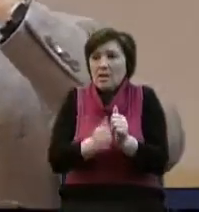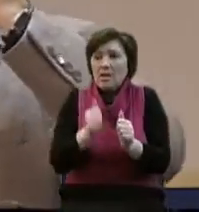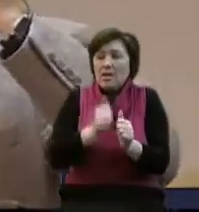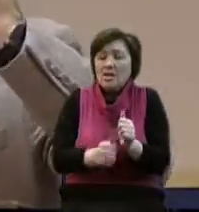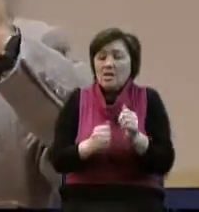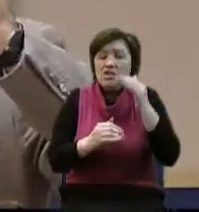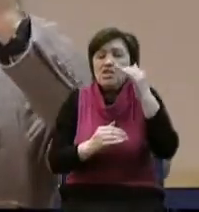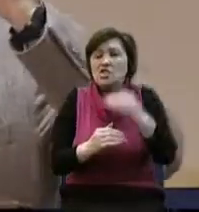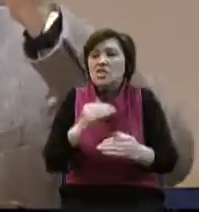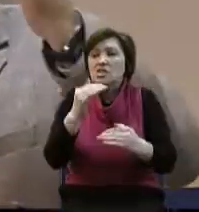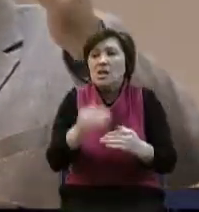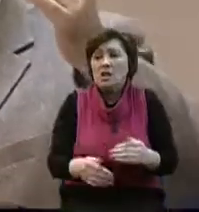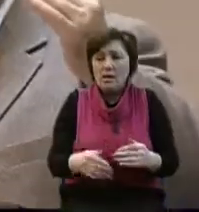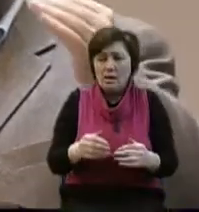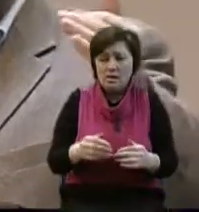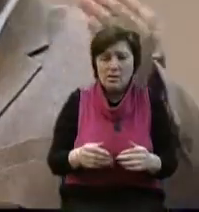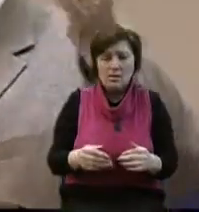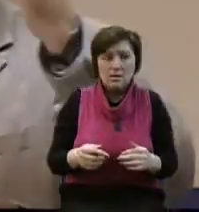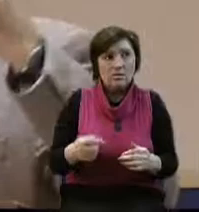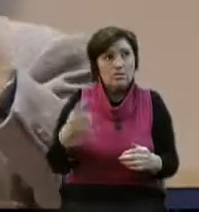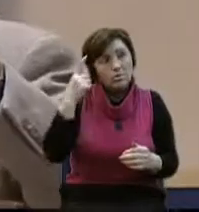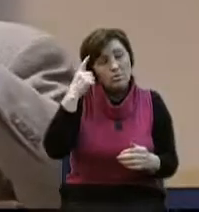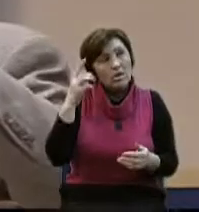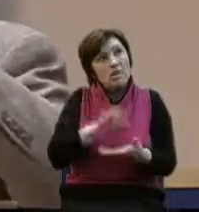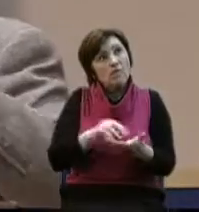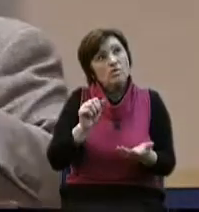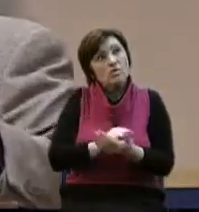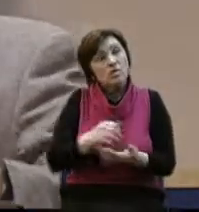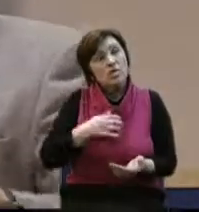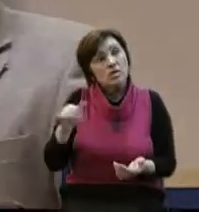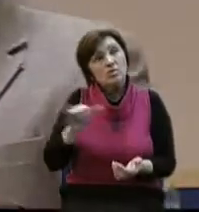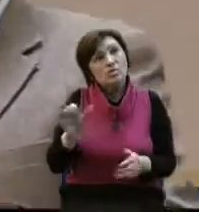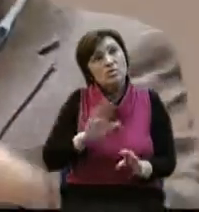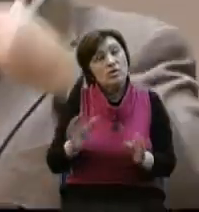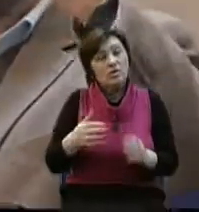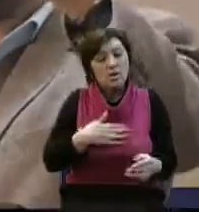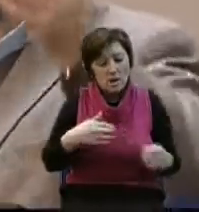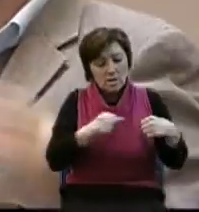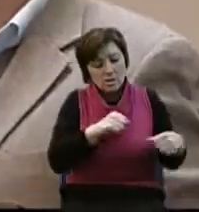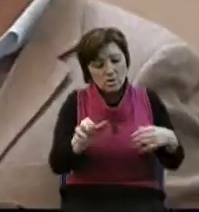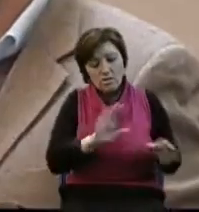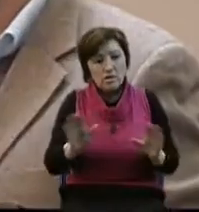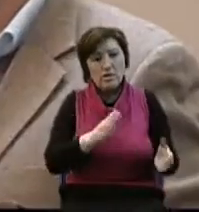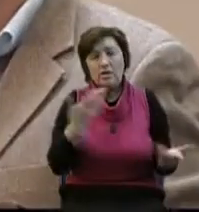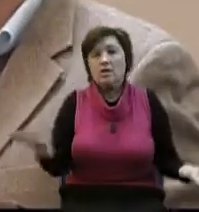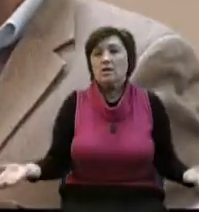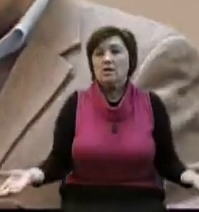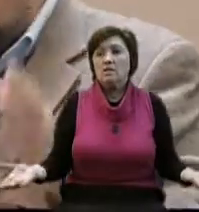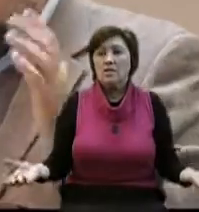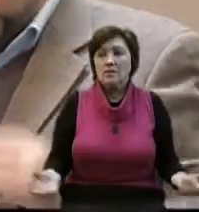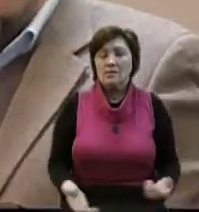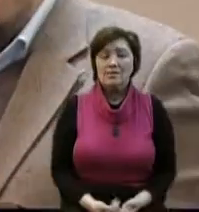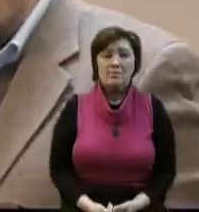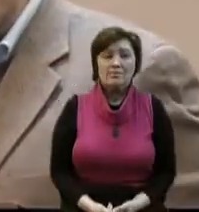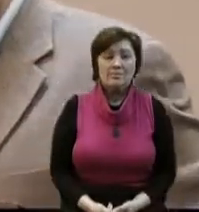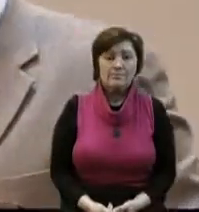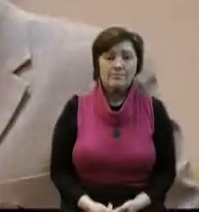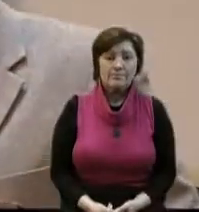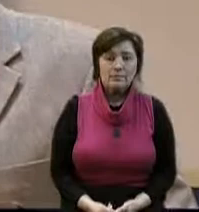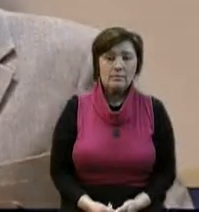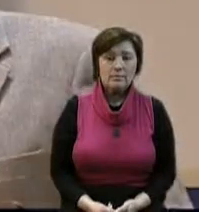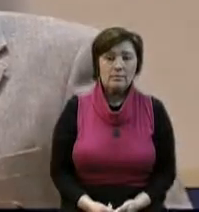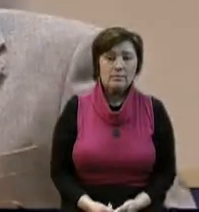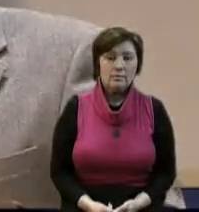том, нарушаю я этим шагом субботу или не нарушаю, согрешаю я или не согрешаю. И вот мы прочитали